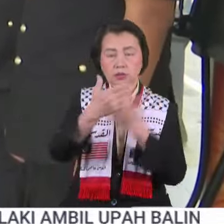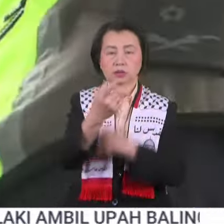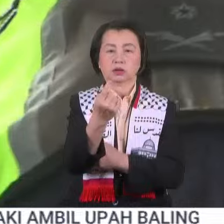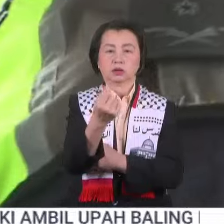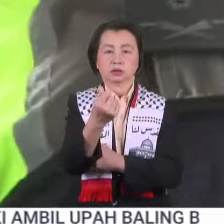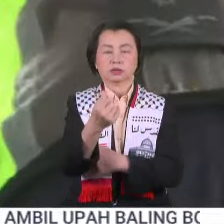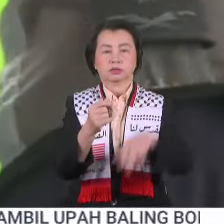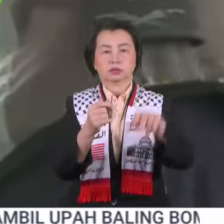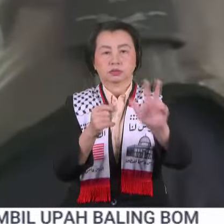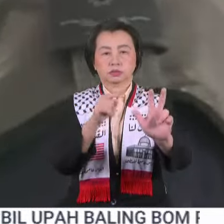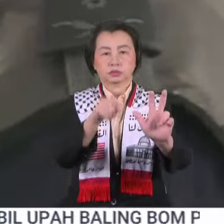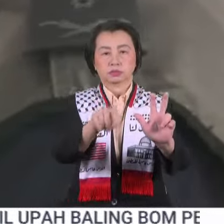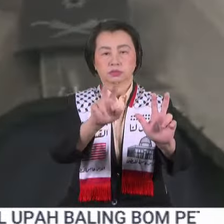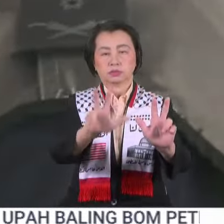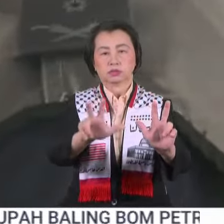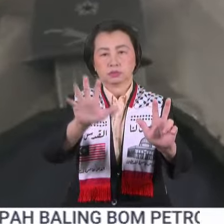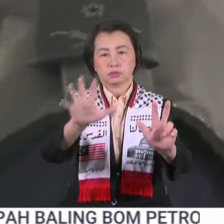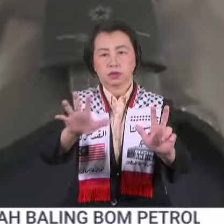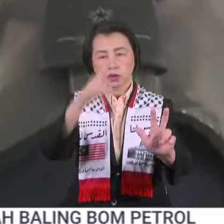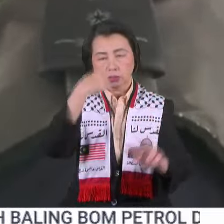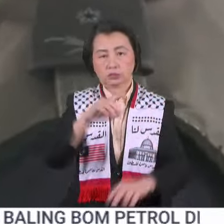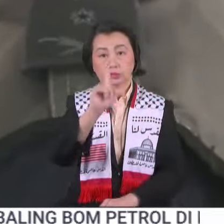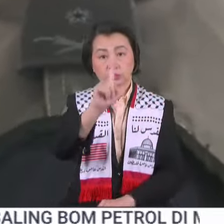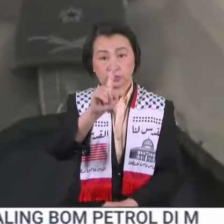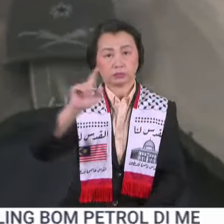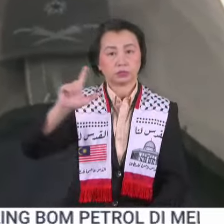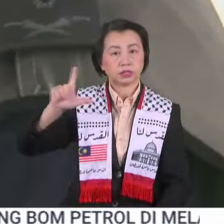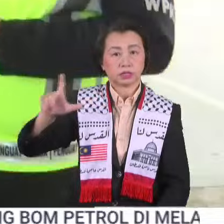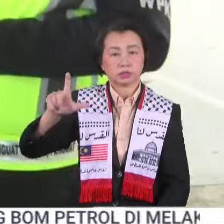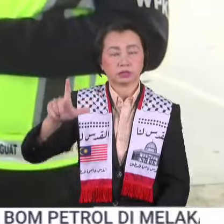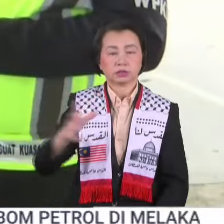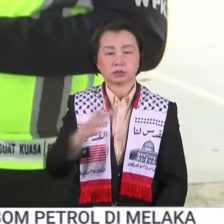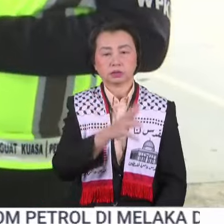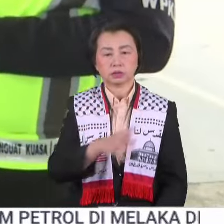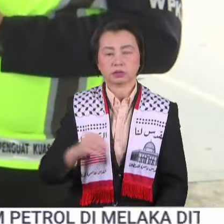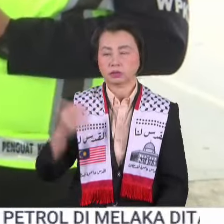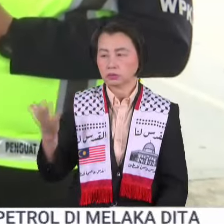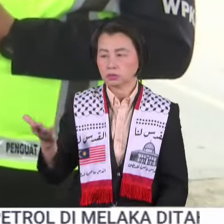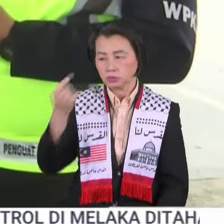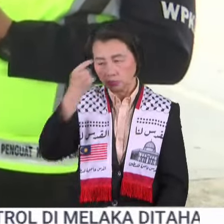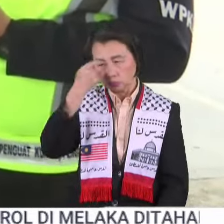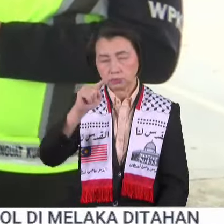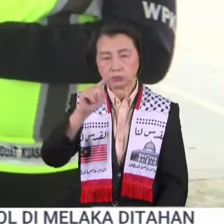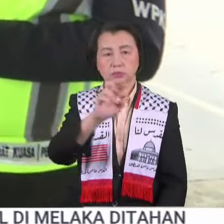kadar RM3.35 bagi setiap liter. Atikah Mahtar, RTM.